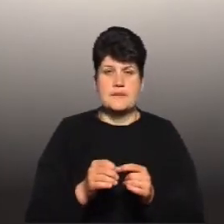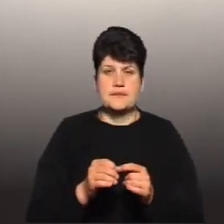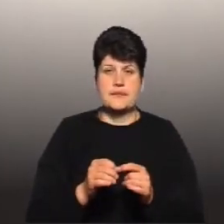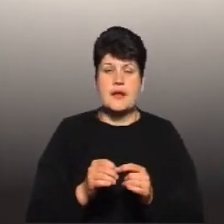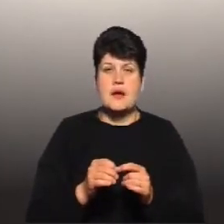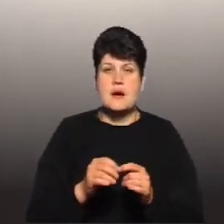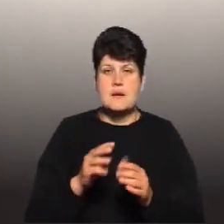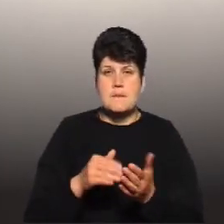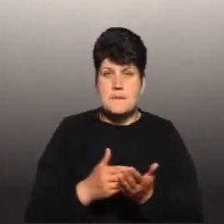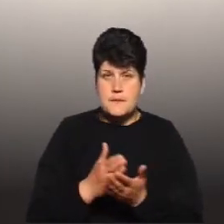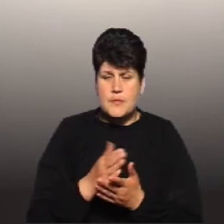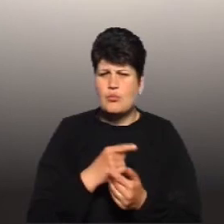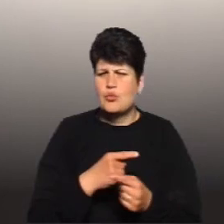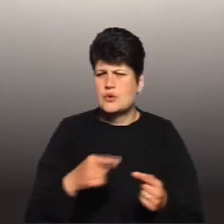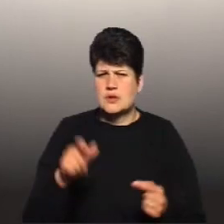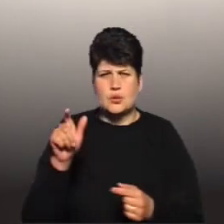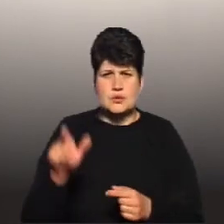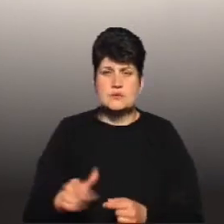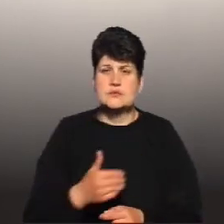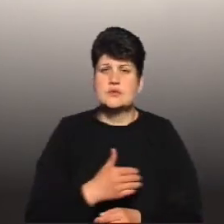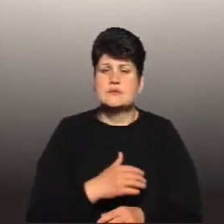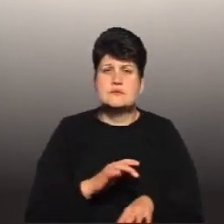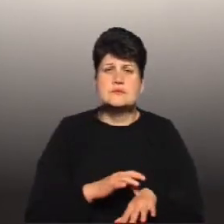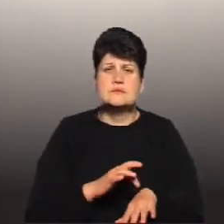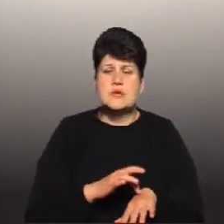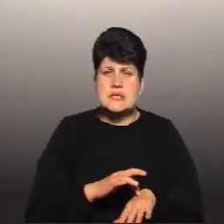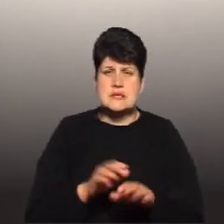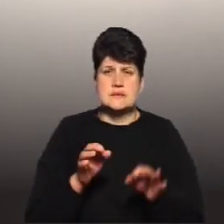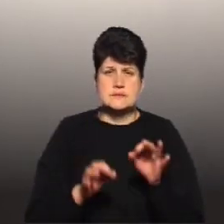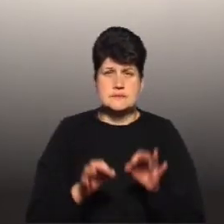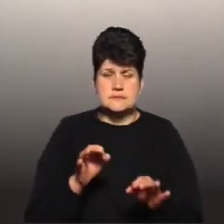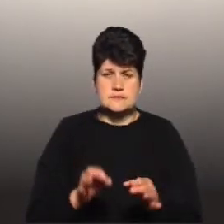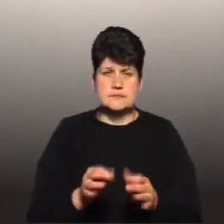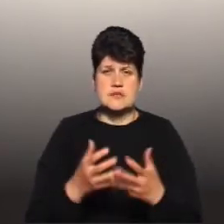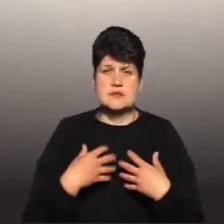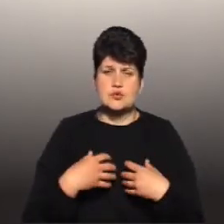вболіває за навколишнє середовище, таким чином і за здоров'я людей,